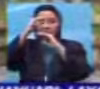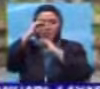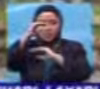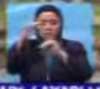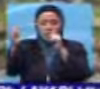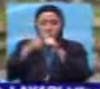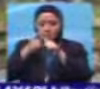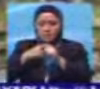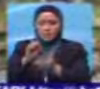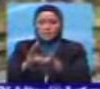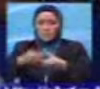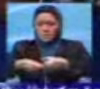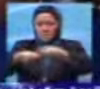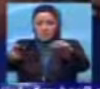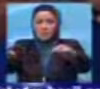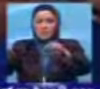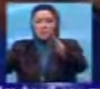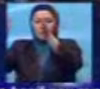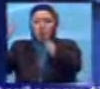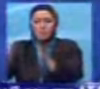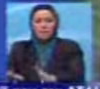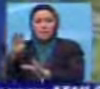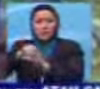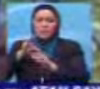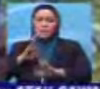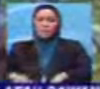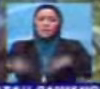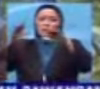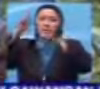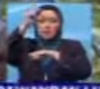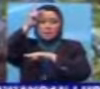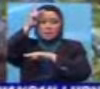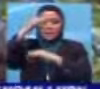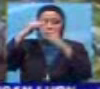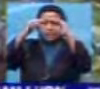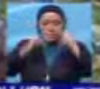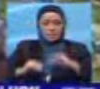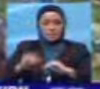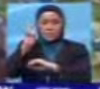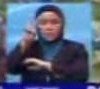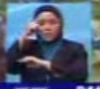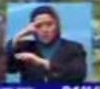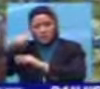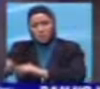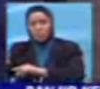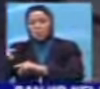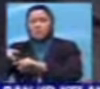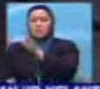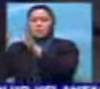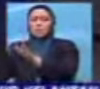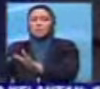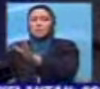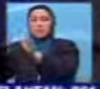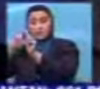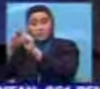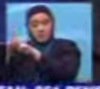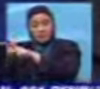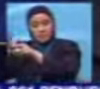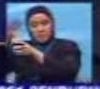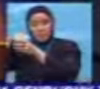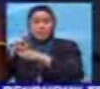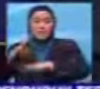penduduk terjejas banjir di Kelantan. Manakala fasa kedua untuk penduduk Terengganu yang akan diagihkan dalam masa